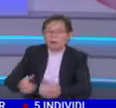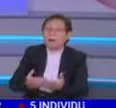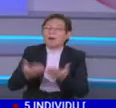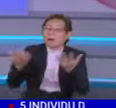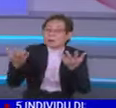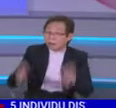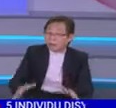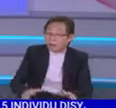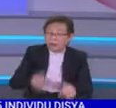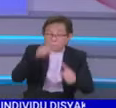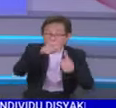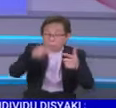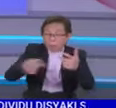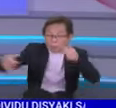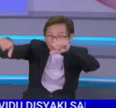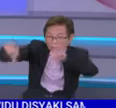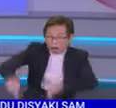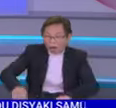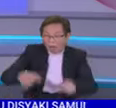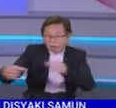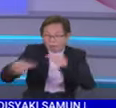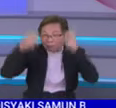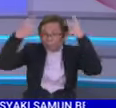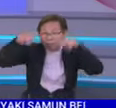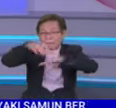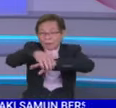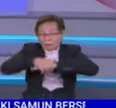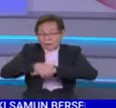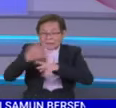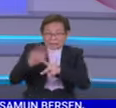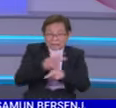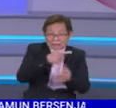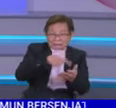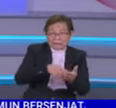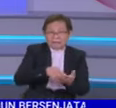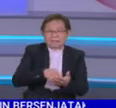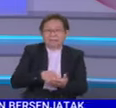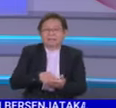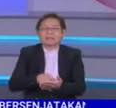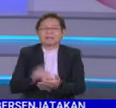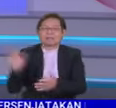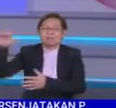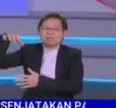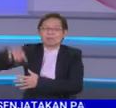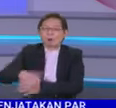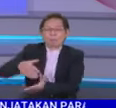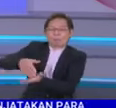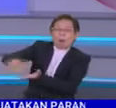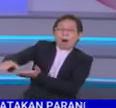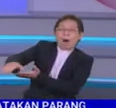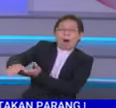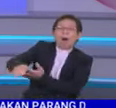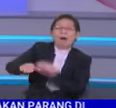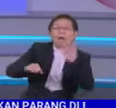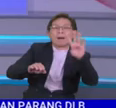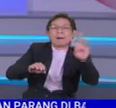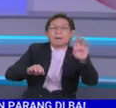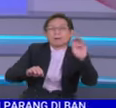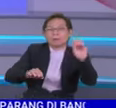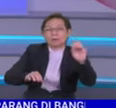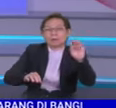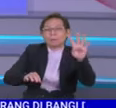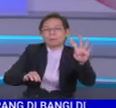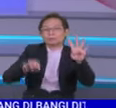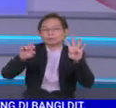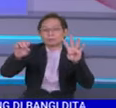mengalami beberapa siri kekalahan dalam saingan Liga Perdana, England kali ini The Blues tersingkir dari kempen Piala Liga Inggeris selepas tumpah 0-2